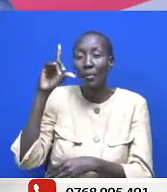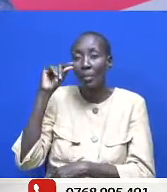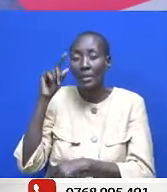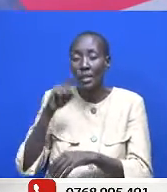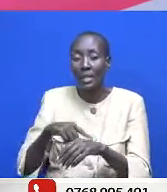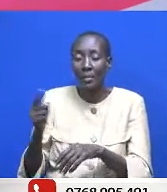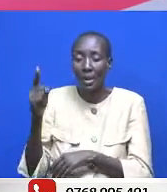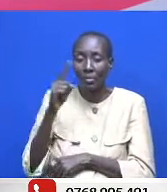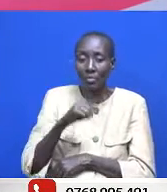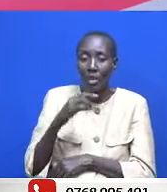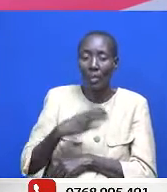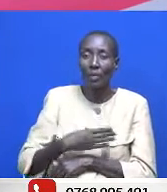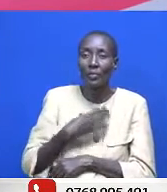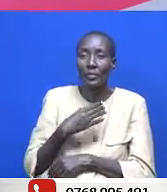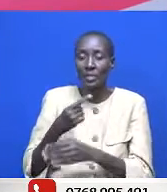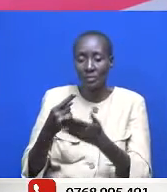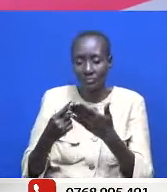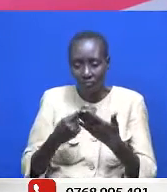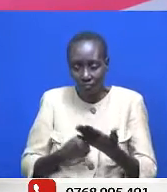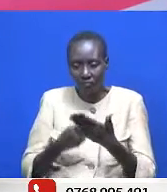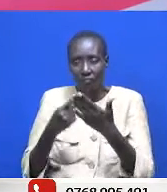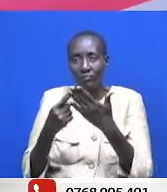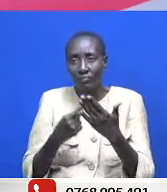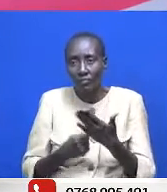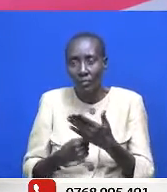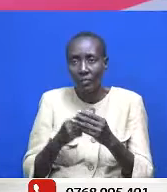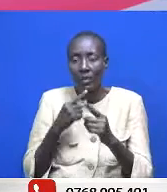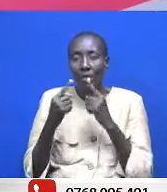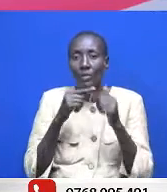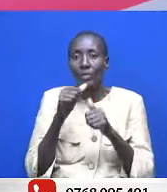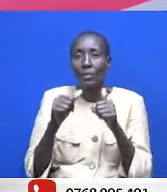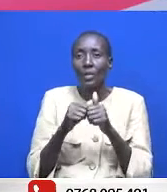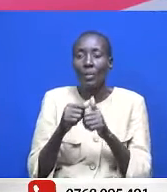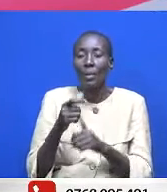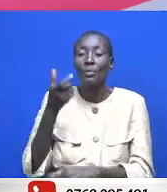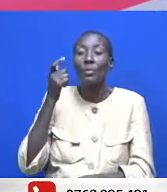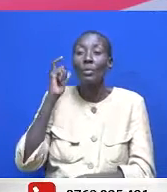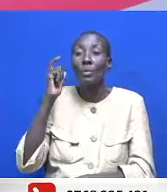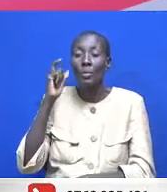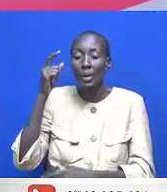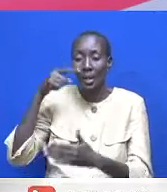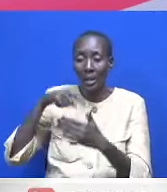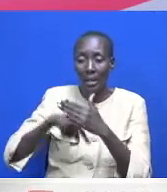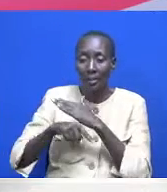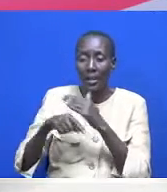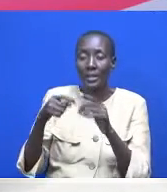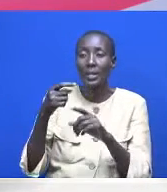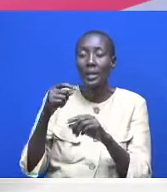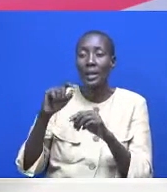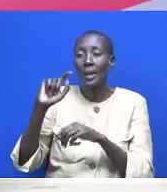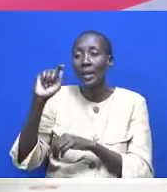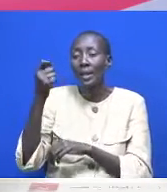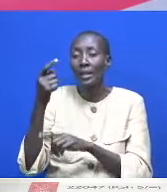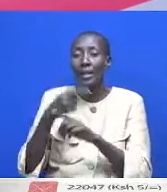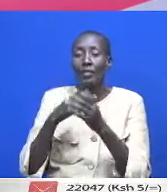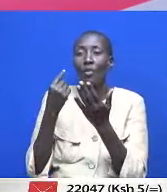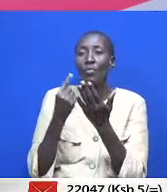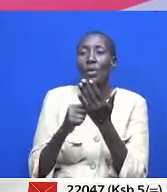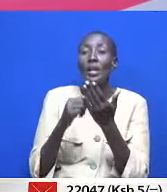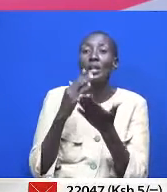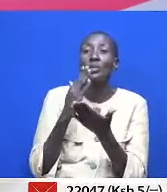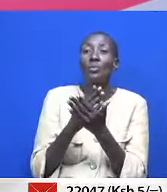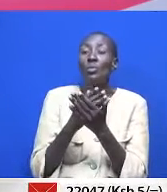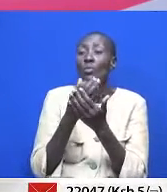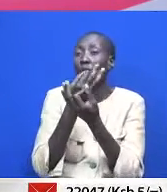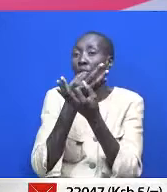Na tulijadilia na jambo la mambo ya mayai ambayo zimeingia kutoka Uganda hadi soko yetu. Na kusema ukweli, mambo ya soko huru sio